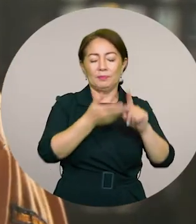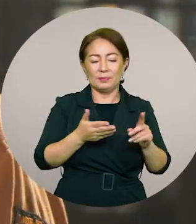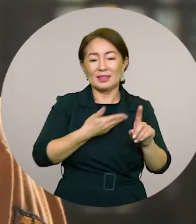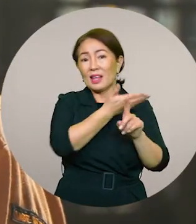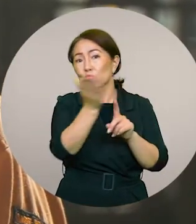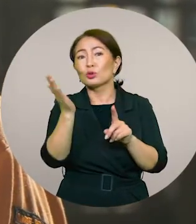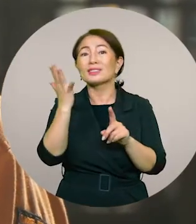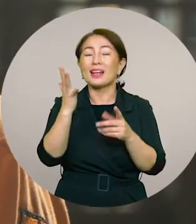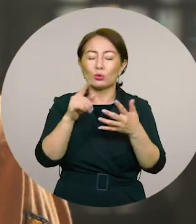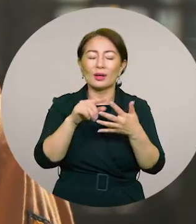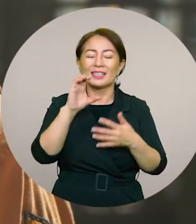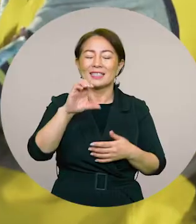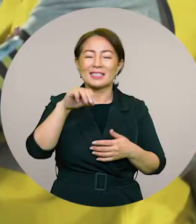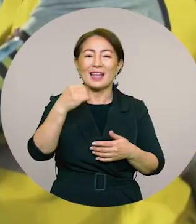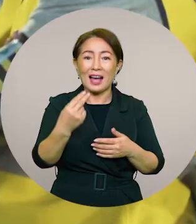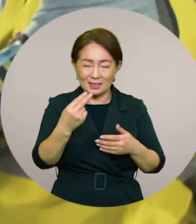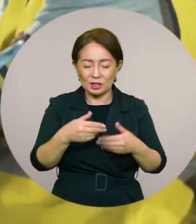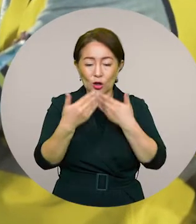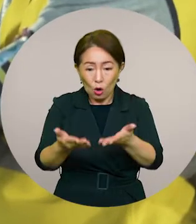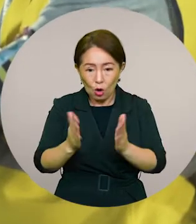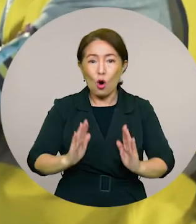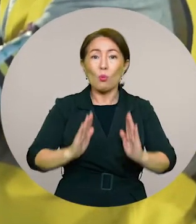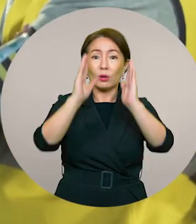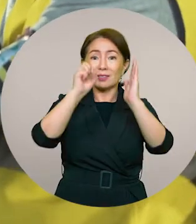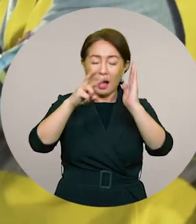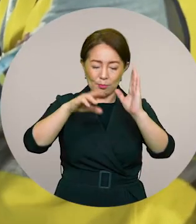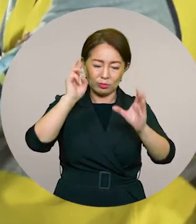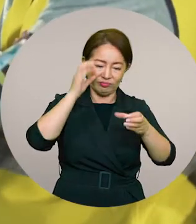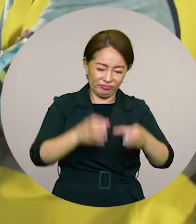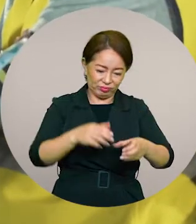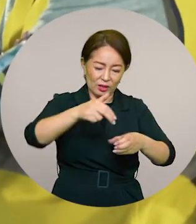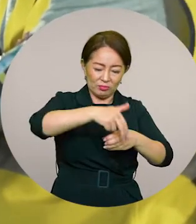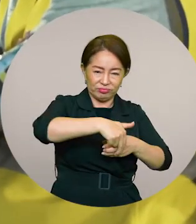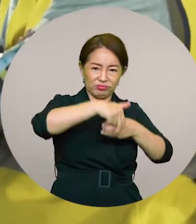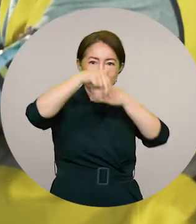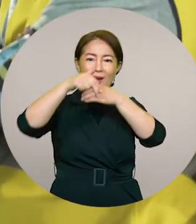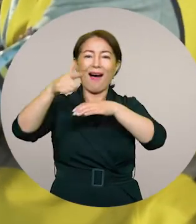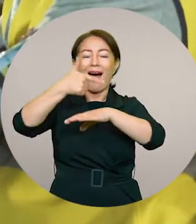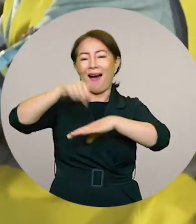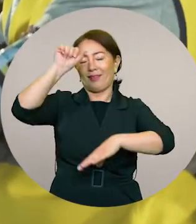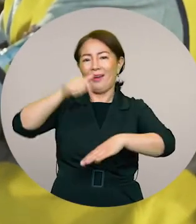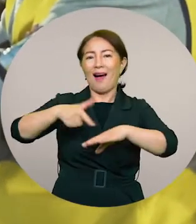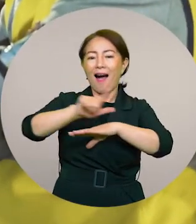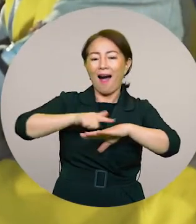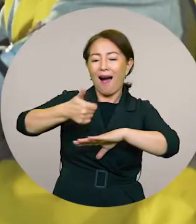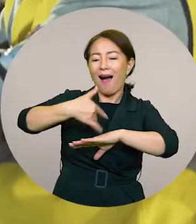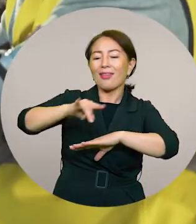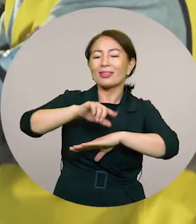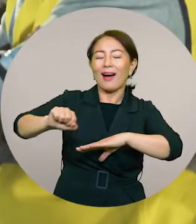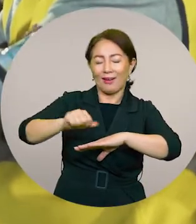дамжуулах станц 5-аар дамжаад босоо ам 2-оор өргүүрлөө өгөөд дээшээгээ гараа. Тэгээд тэргээр